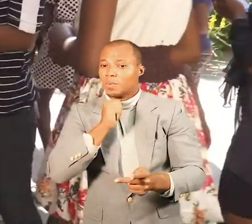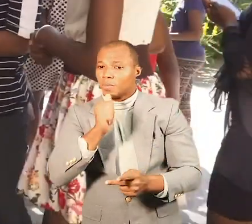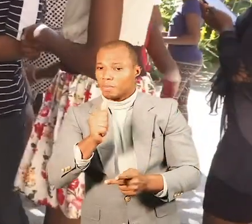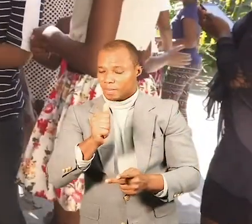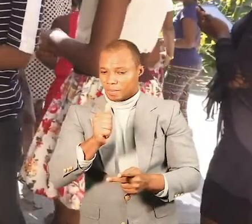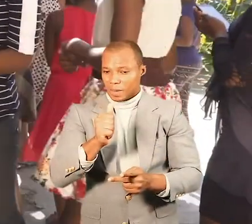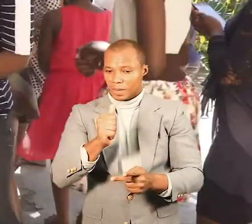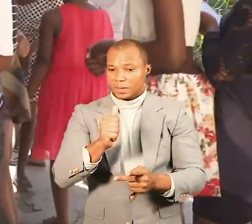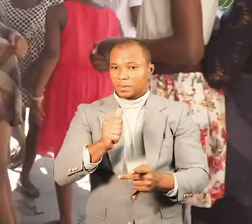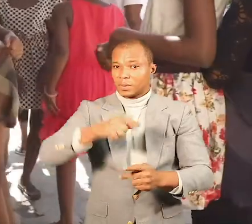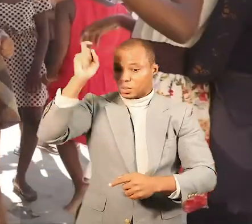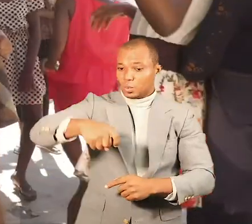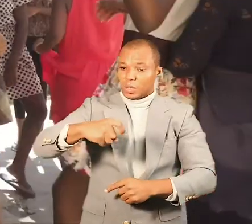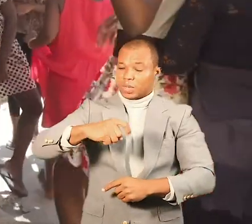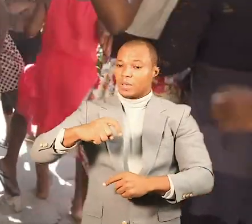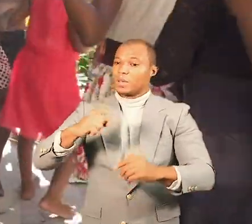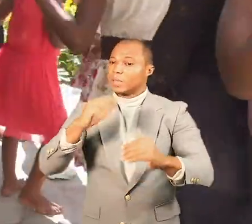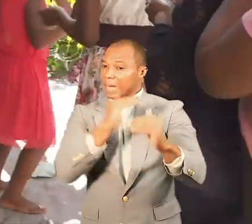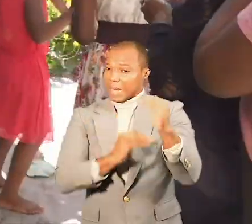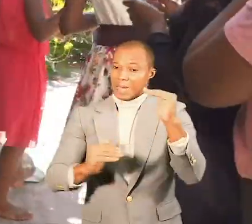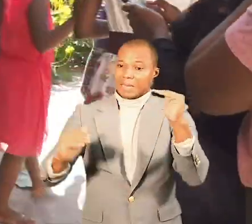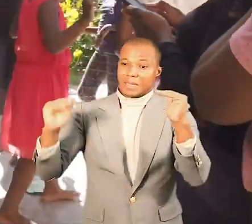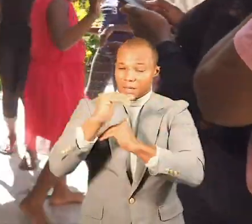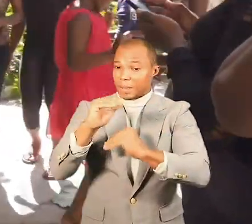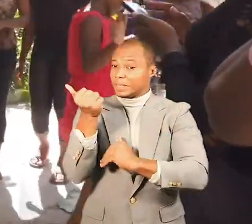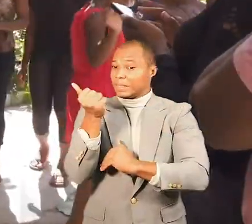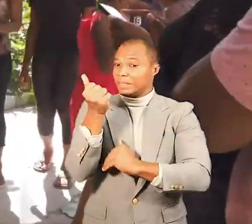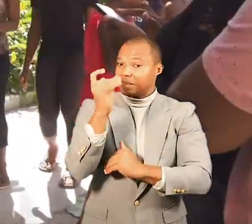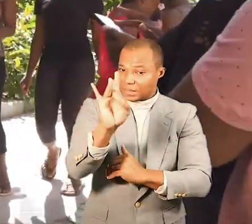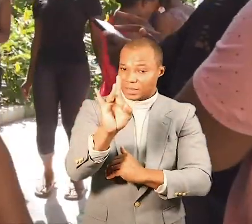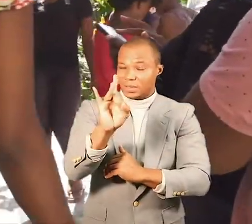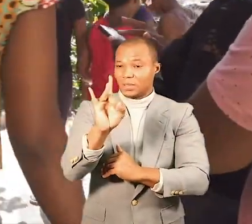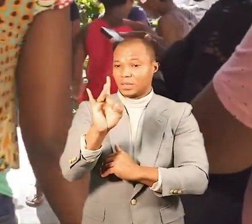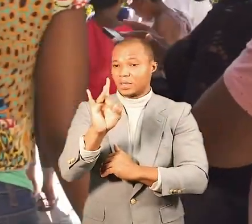dégager pour un mineur pas faire un temps dépassé.